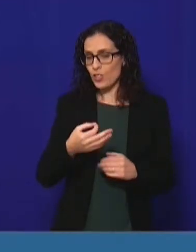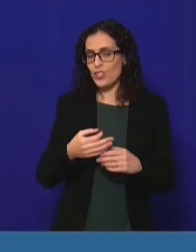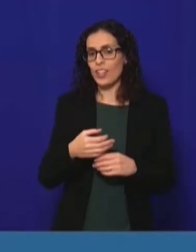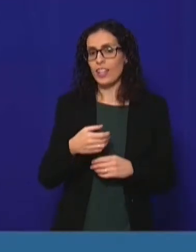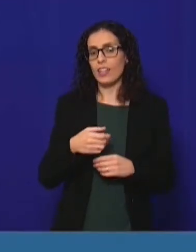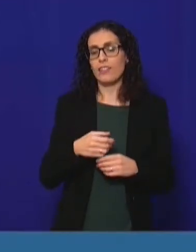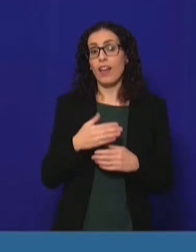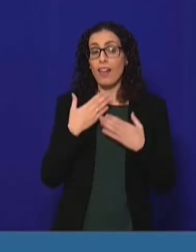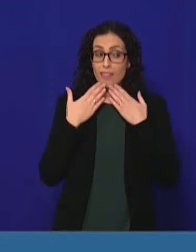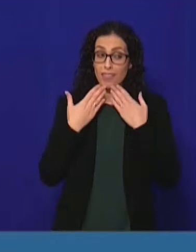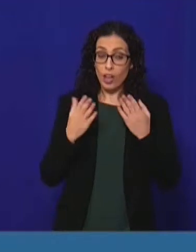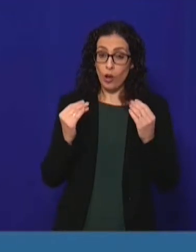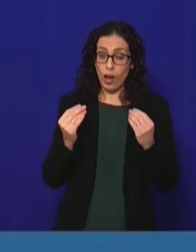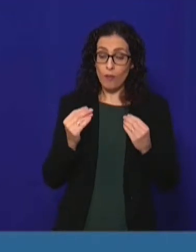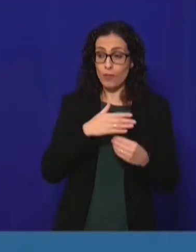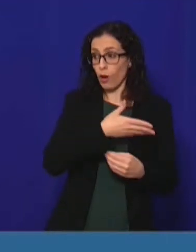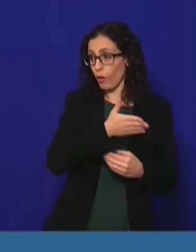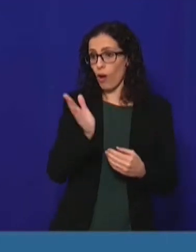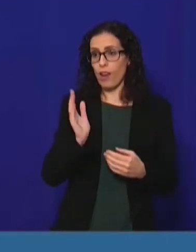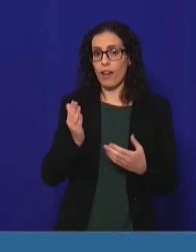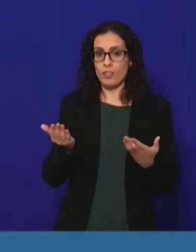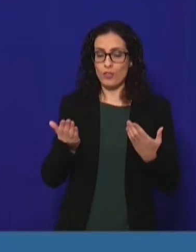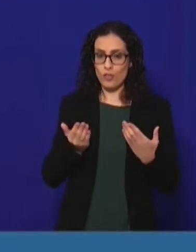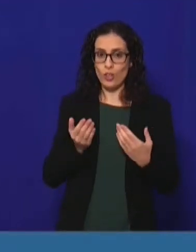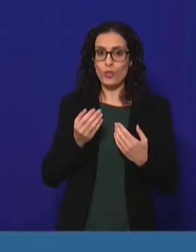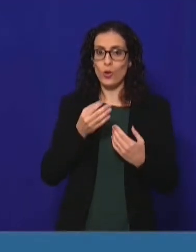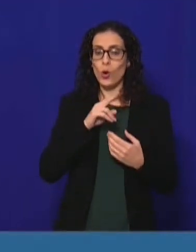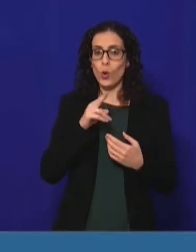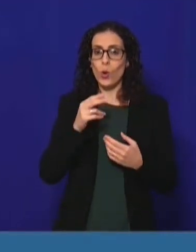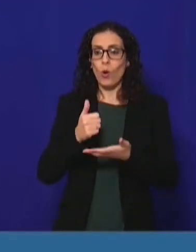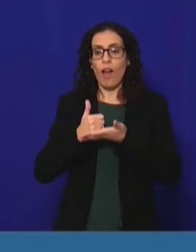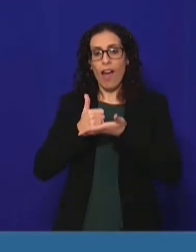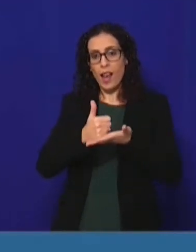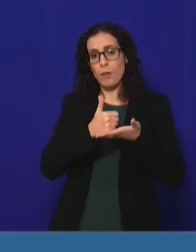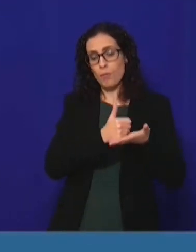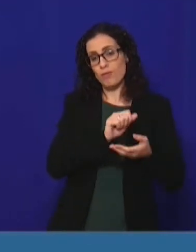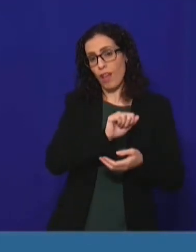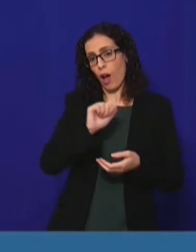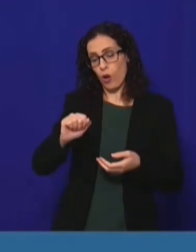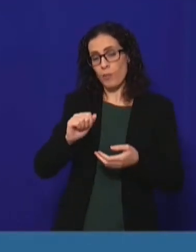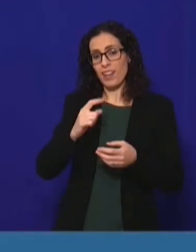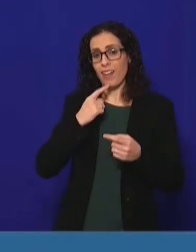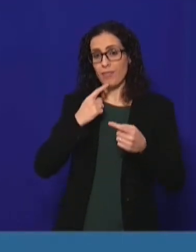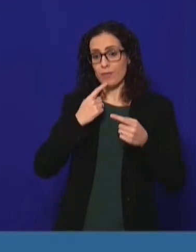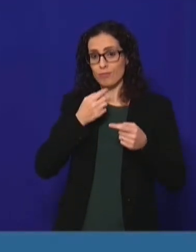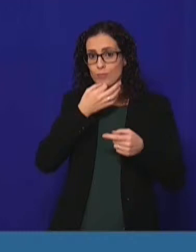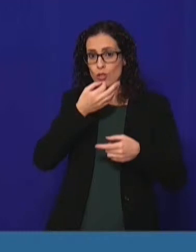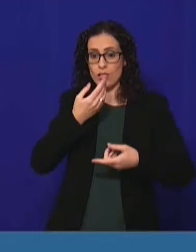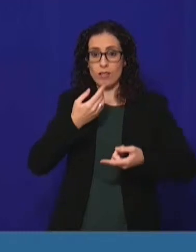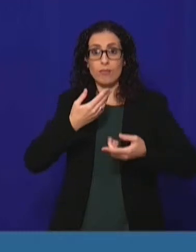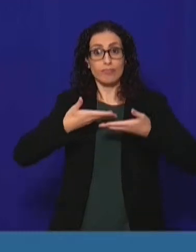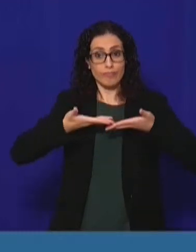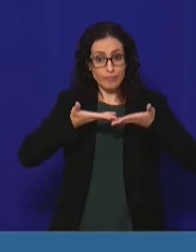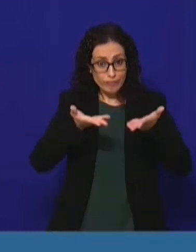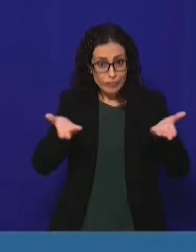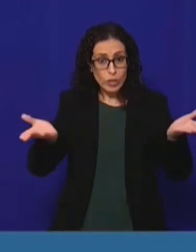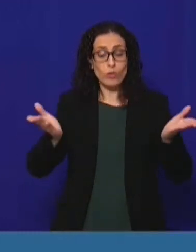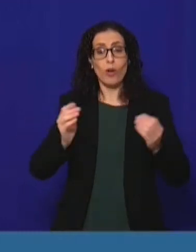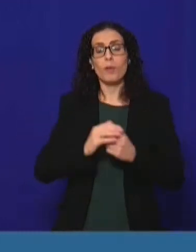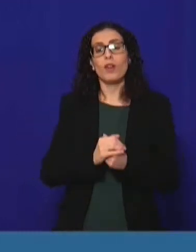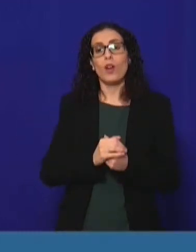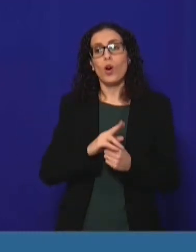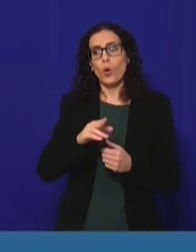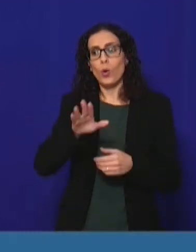nirringrazzja l-ġurnalisti kollha tal-għajnuna tagħkom u anke li twasslu wkoll dawk il-mistoqsijiet li jkollhom il-pubbliku u nixtieq